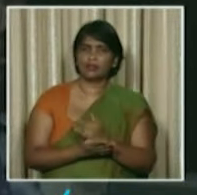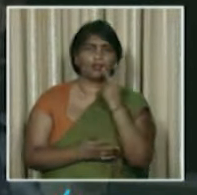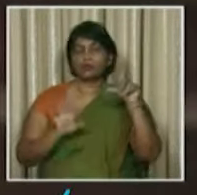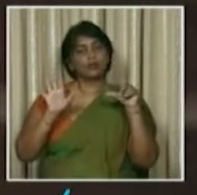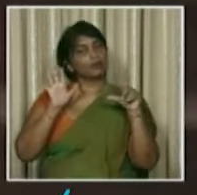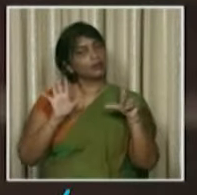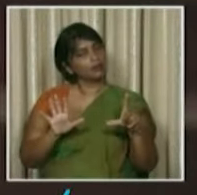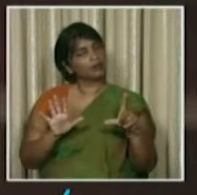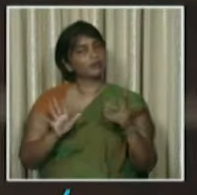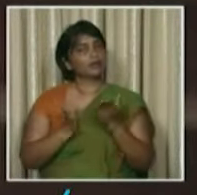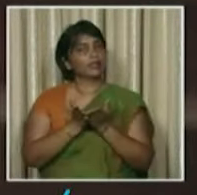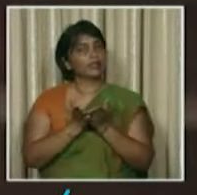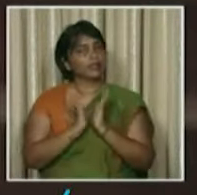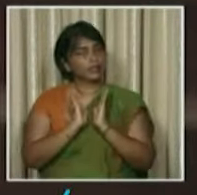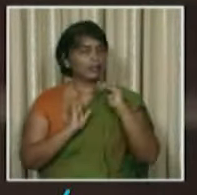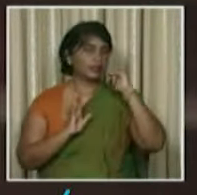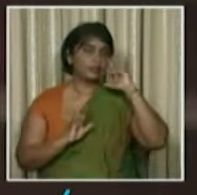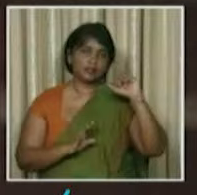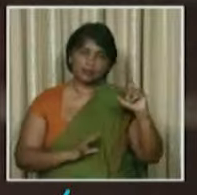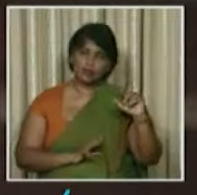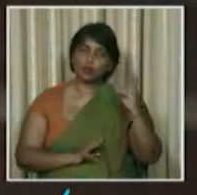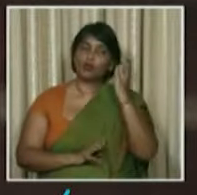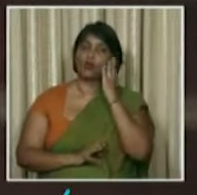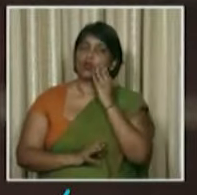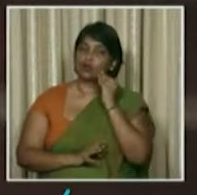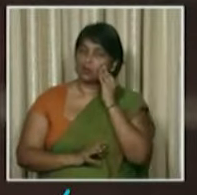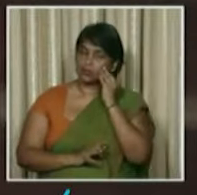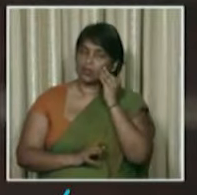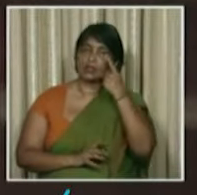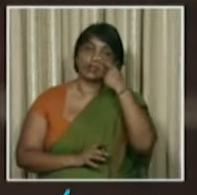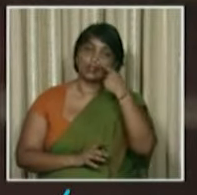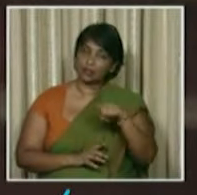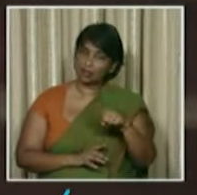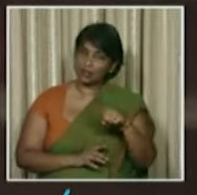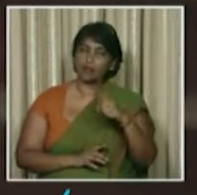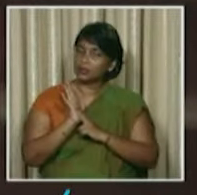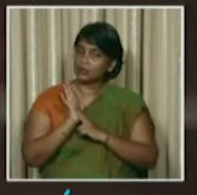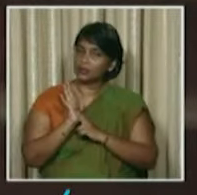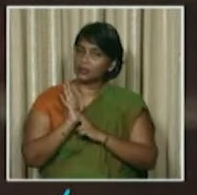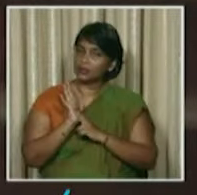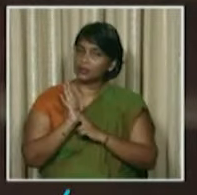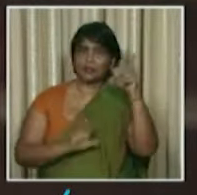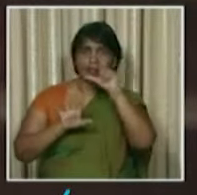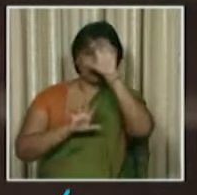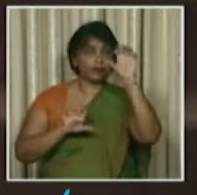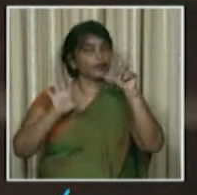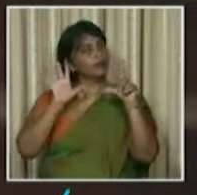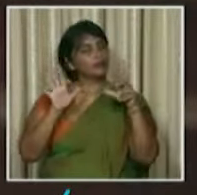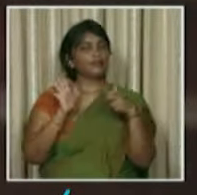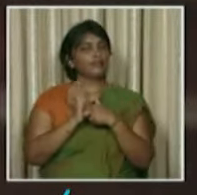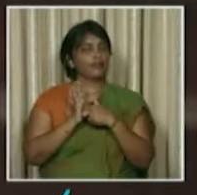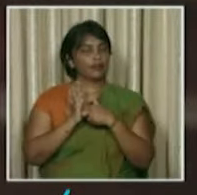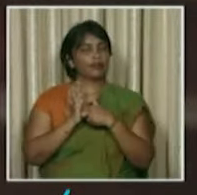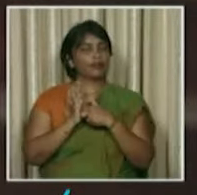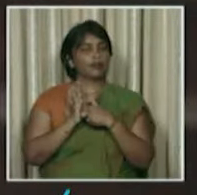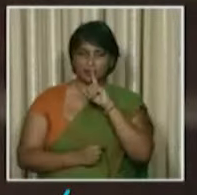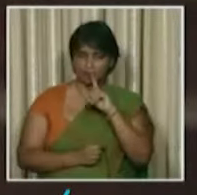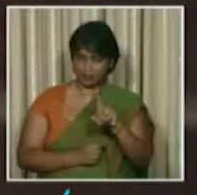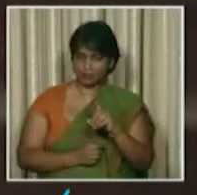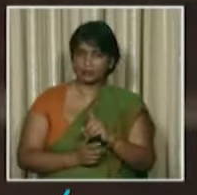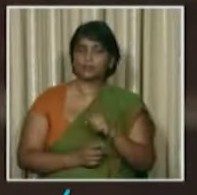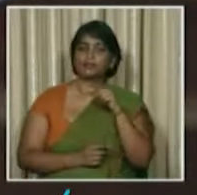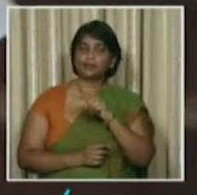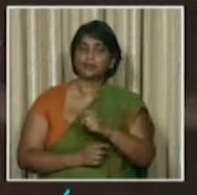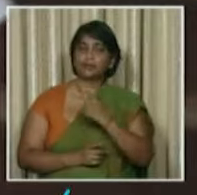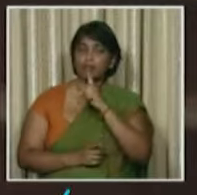කරන්න බෑ. ඉන්දියාවට, චීනයට, රුසියාවට, තායිලන්තයට, ඉන්දුනීසියාවට සතව රටවල් දෙකක් වීසා ෆ්‍රී හැටියට තමයි දීලා තියෙන්නේ.